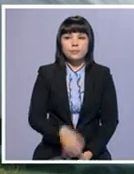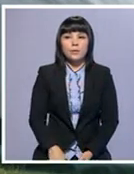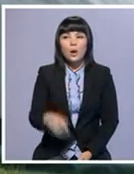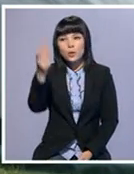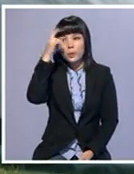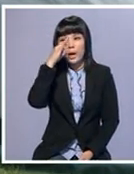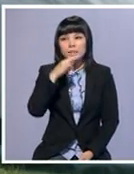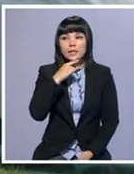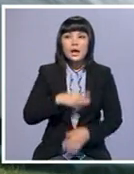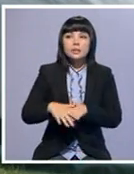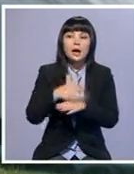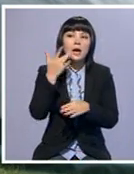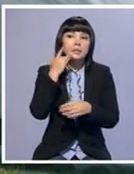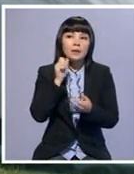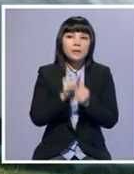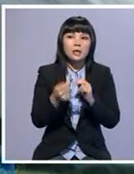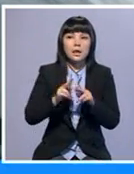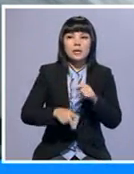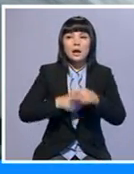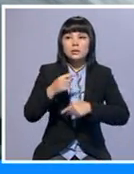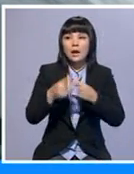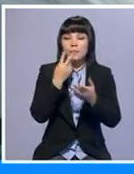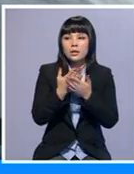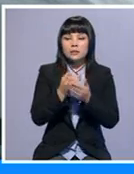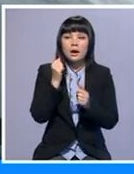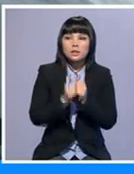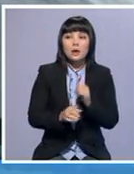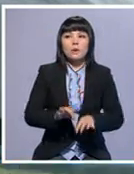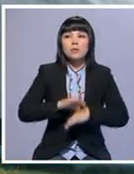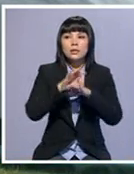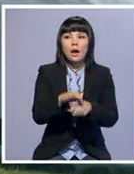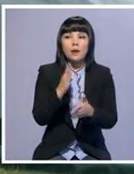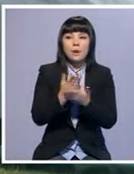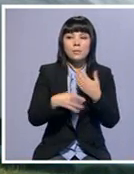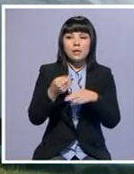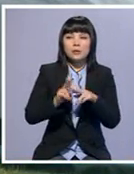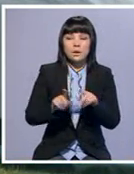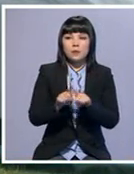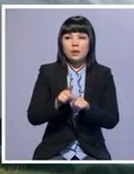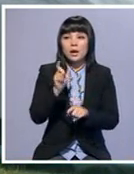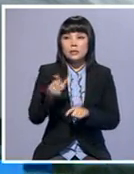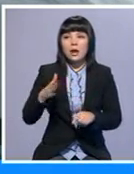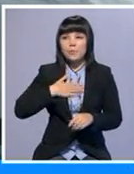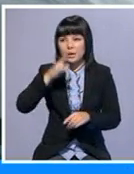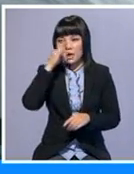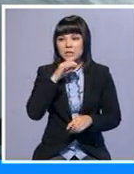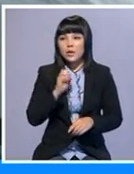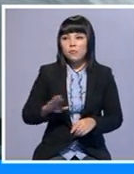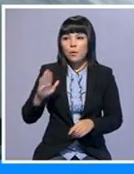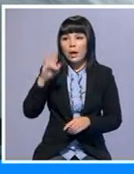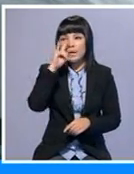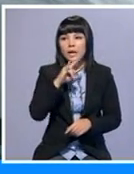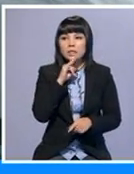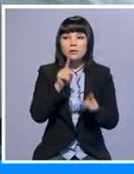қазақтарының кіші құрылтайы жыл сайынғы дәстүр бойынша өтті. Бұл жолғы жиынға түрік елінің төрт бұрышында тұратын қандастарымыз бен Еуропа